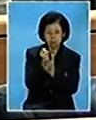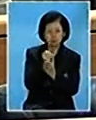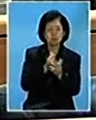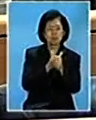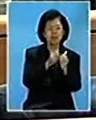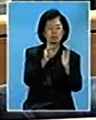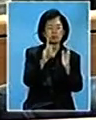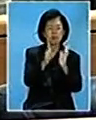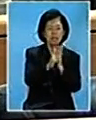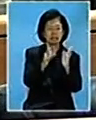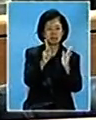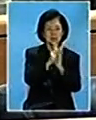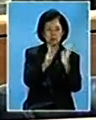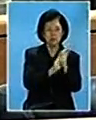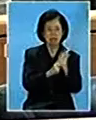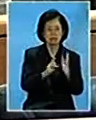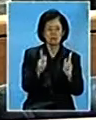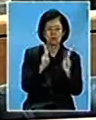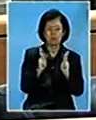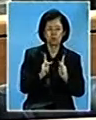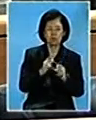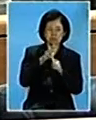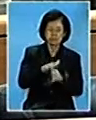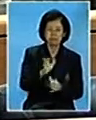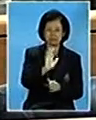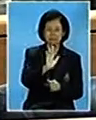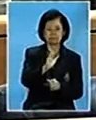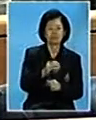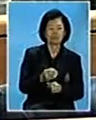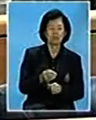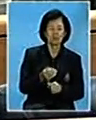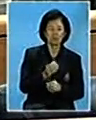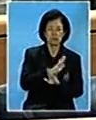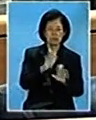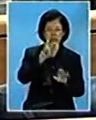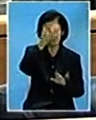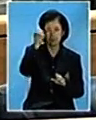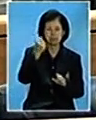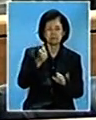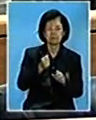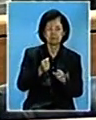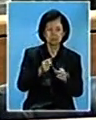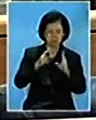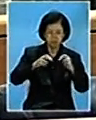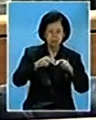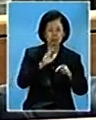ายไม่ต้องกลัวอิทธิพลใดๆทั้งสิ้นหรอกครับขอและอย่าลืมว่าการวินิจฉัยของ